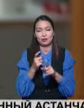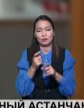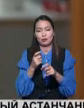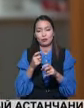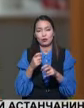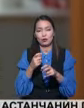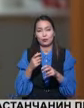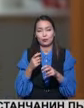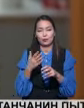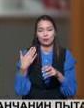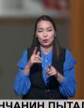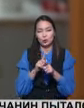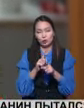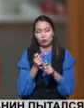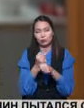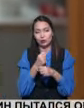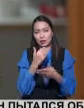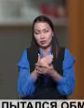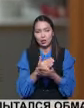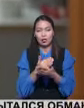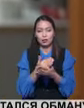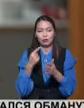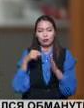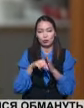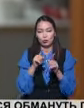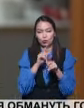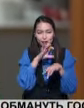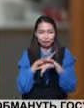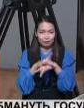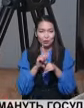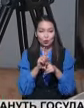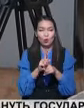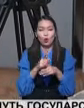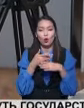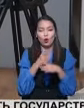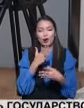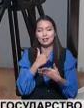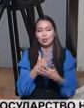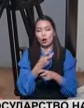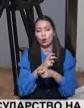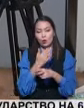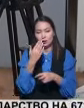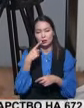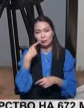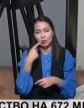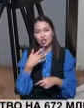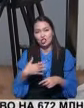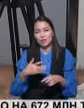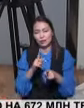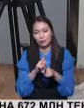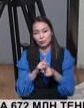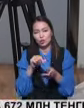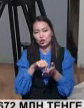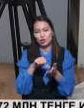сломанную подъязычную кость. Дело приняло другой оборот. Спустя год арестовали напарника Эдуарда. Его подозревают в